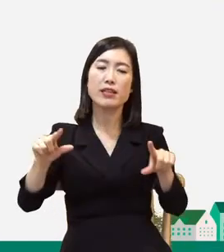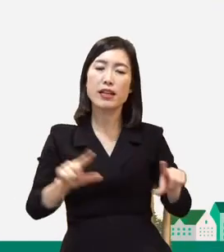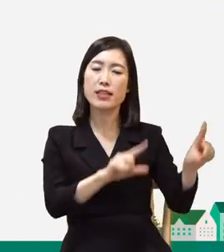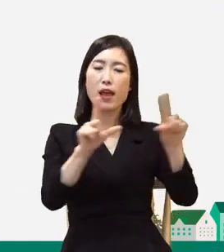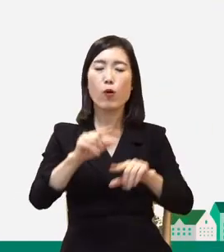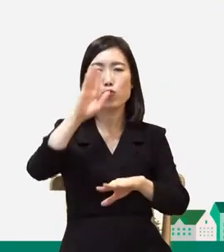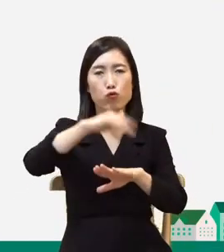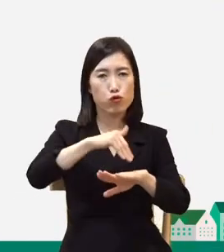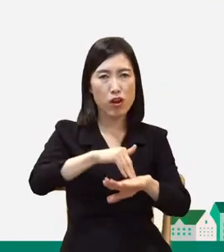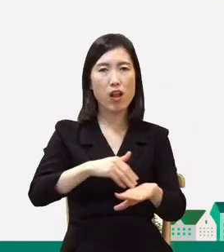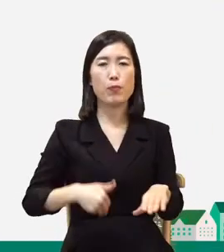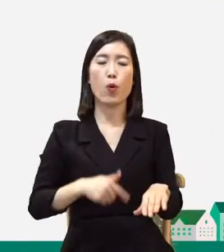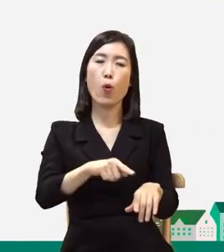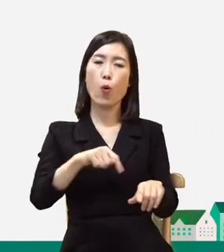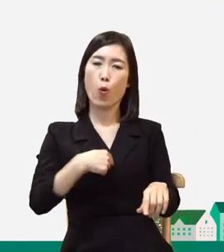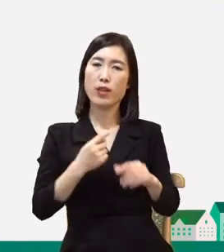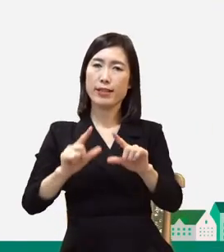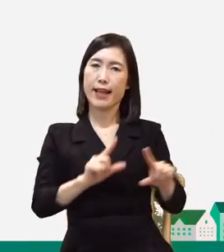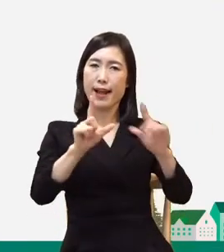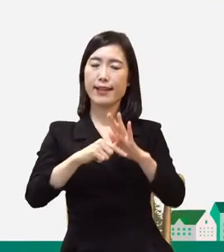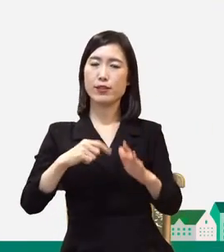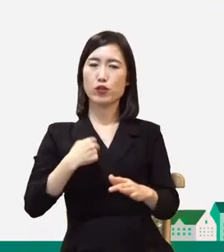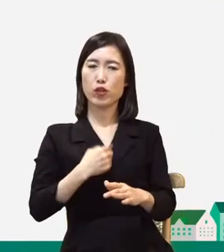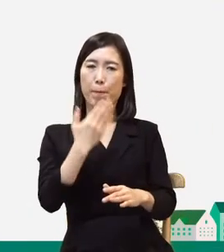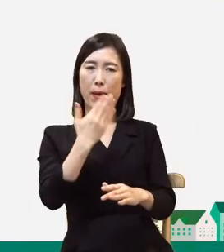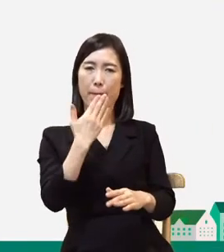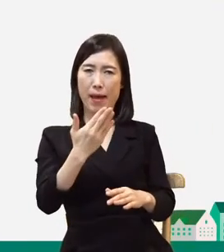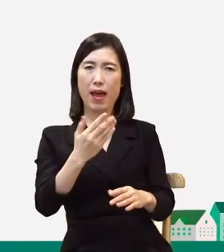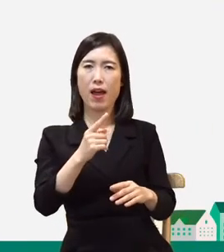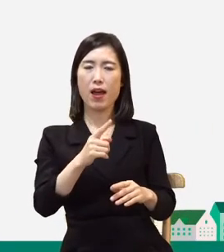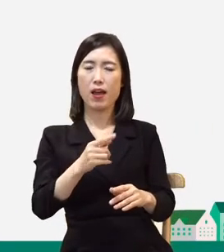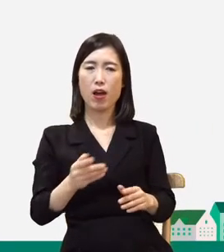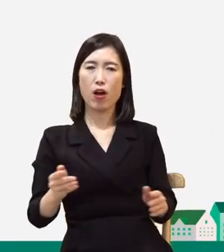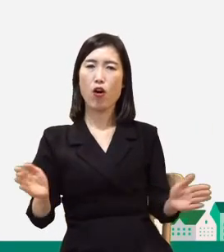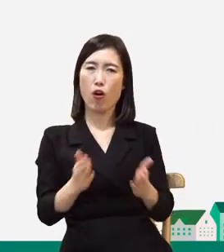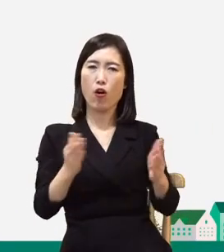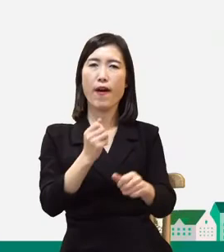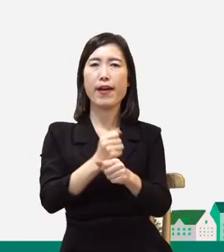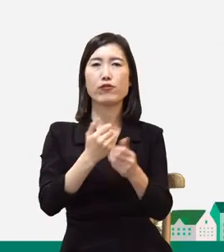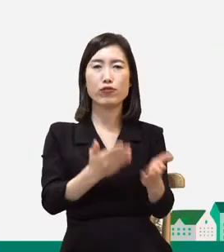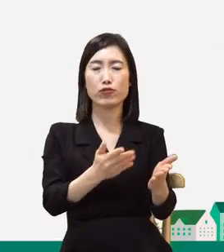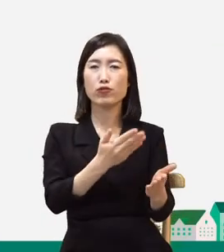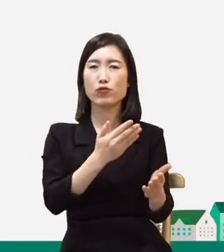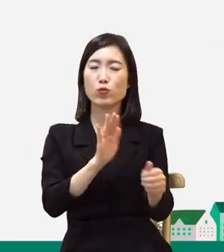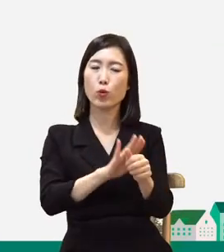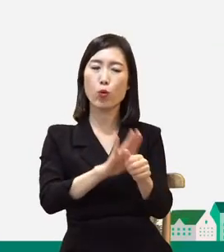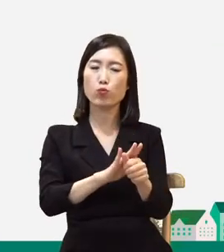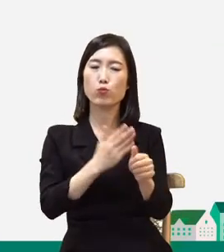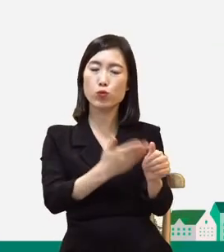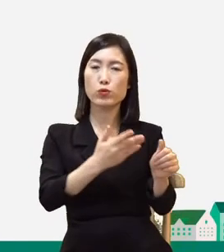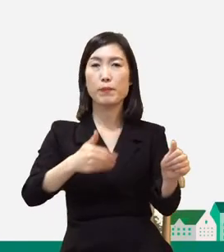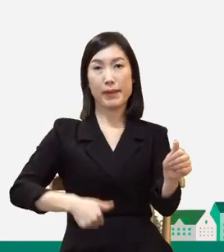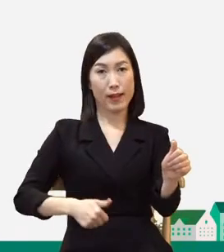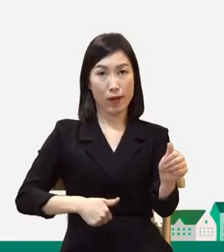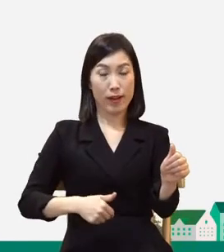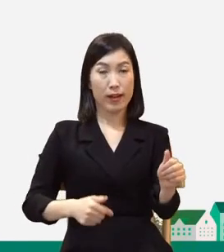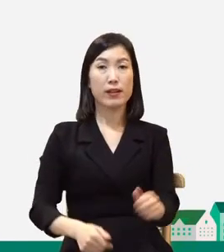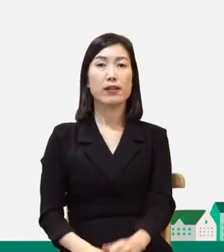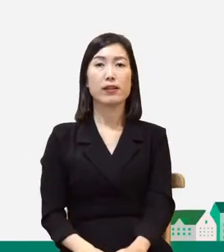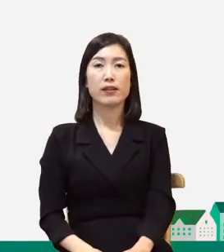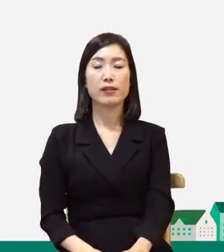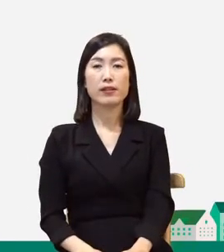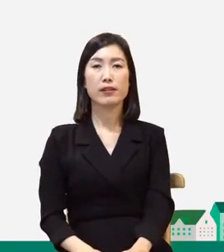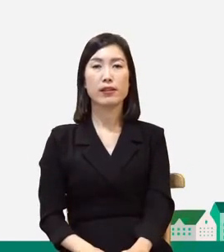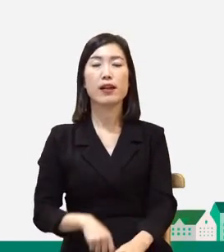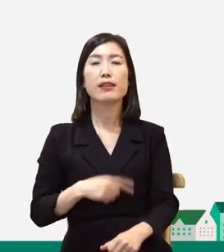훈련이나 본인들이 생활면에서 이제 스스로 할 수 있는 것들을 최대한 본인들이 할 수 있도록 이렇게 도움을 주시는 방법들,